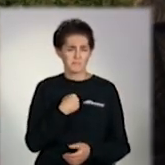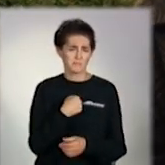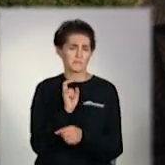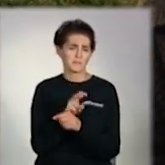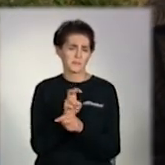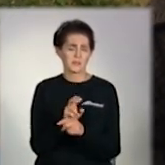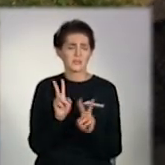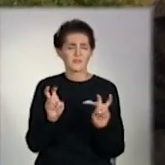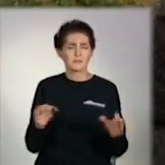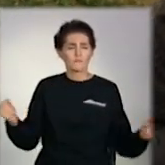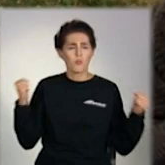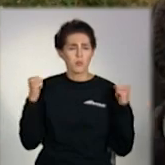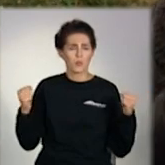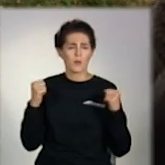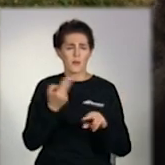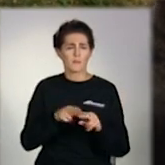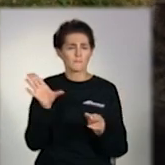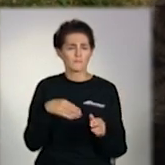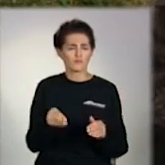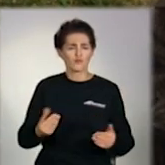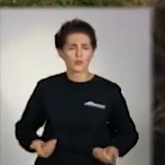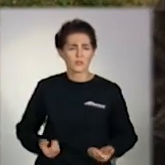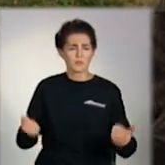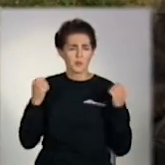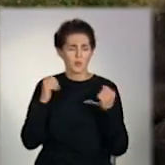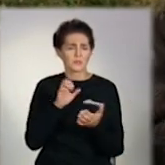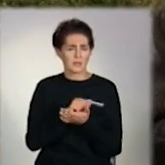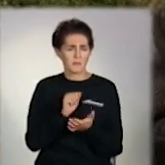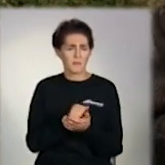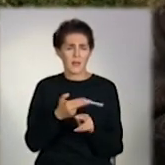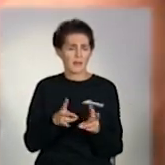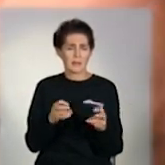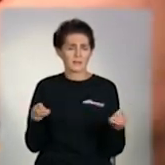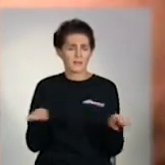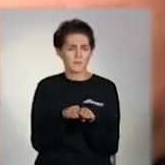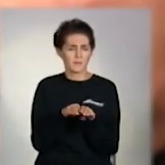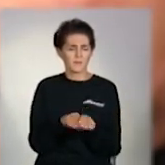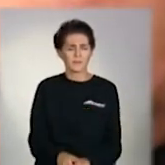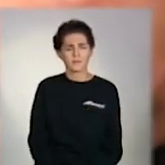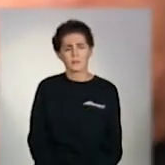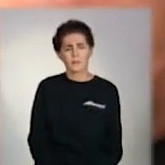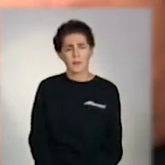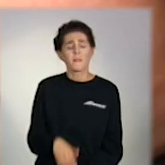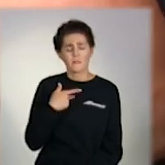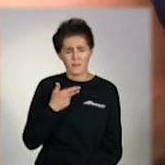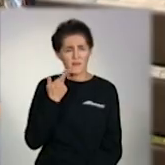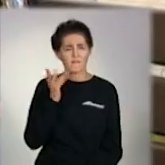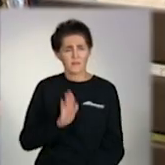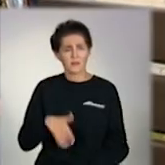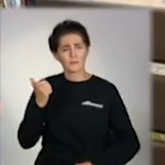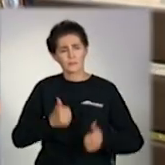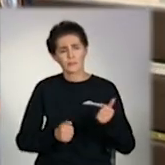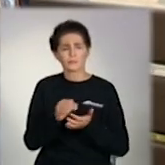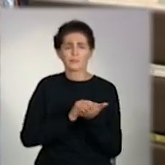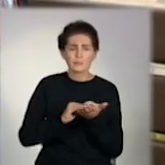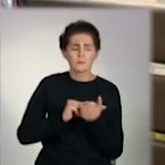потому что спорт – это… Я всю жизнь занималась, да, и спорт – это ни с чем не сравнимо. Онлайн-тренировки, потому что можно